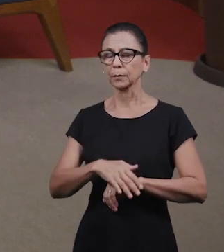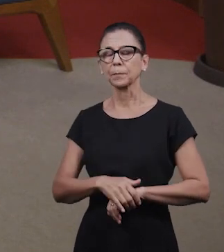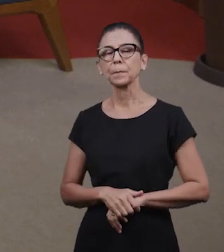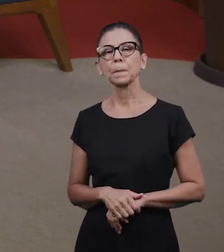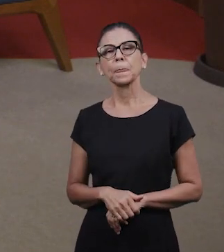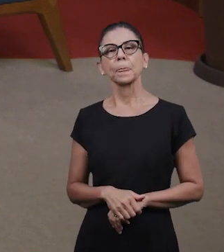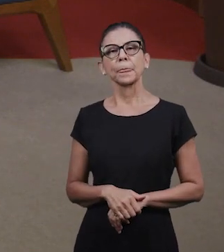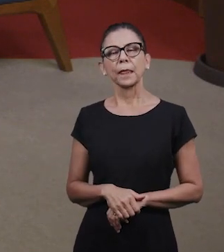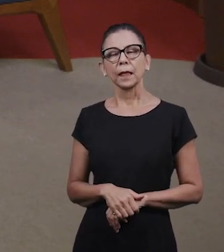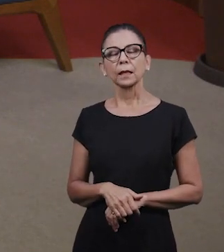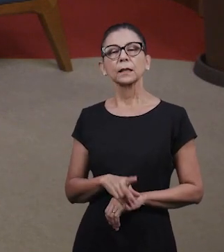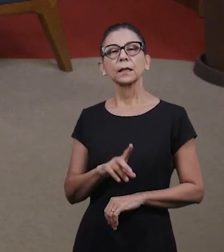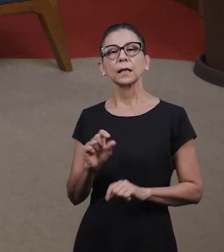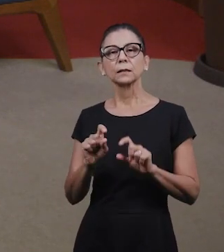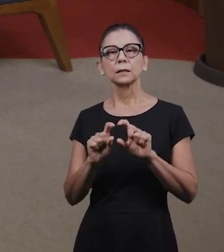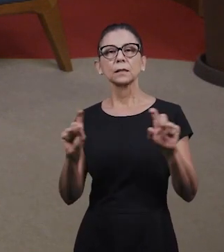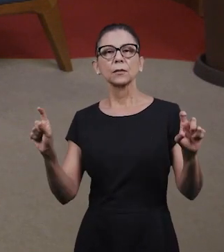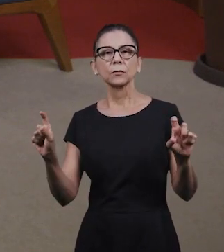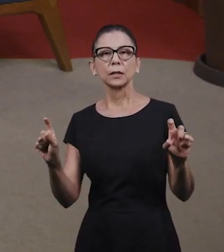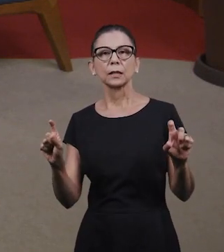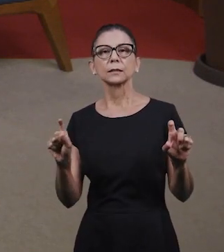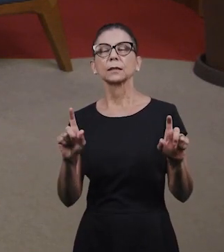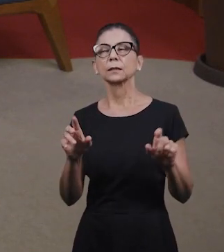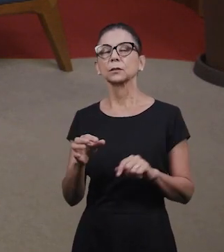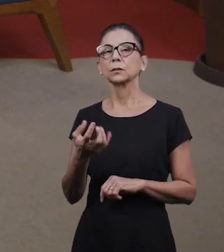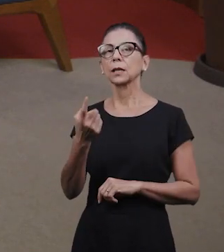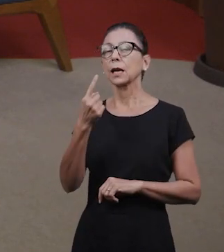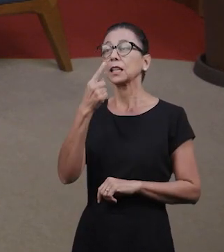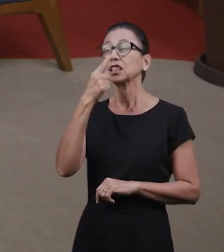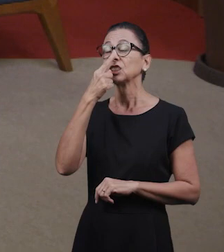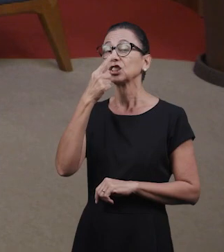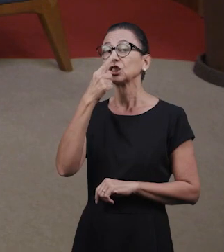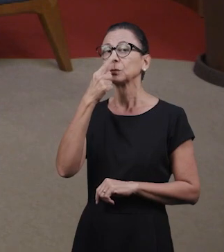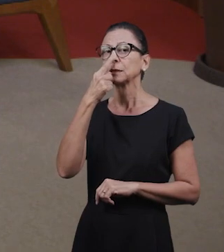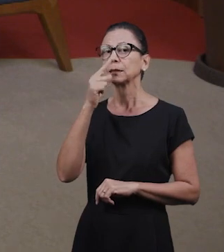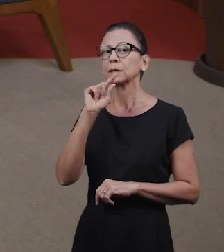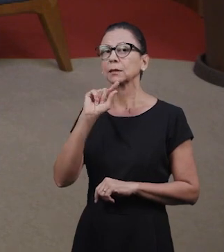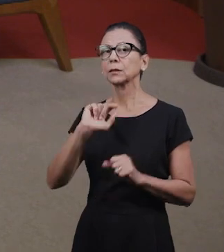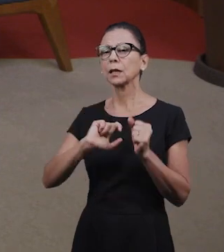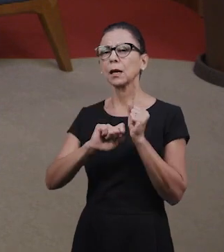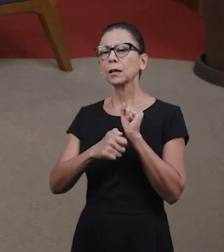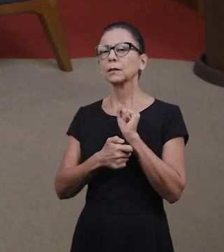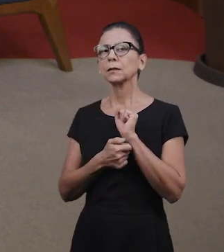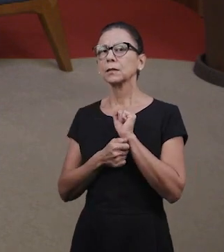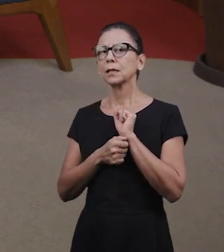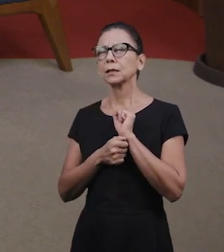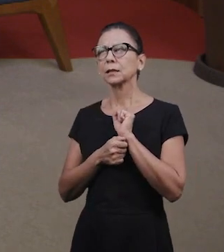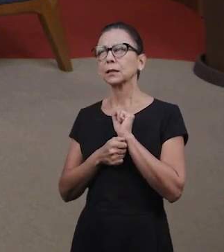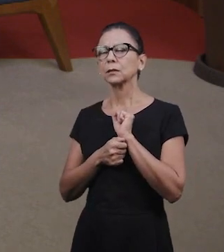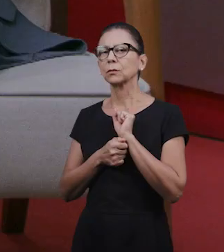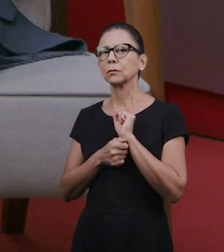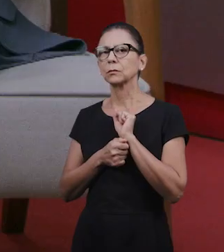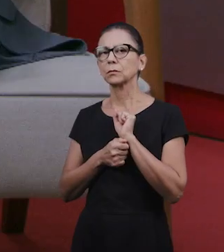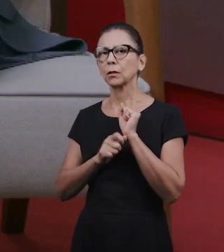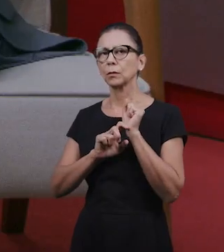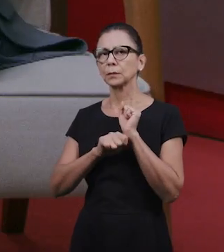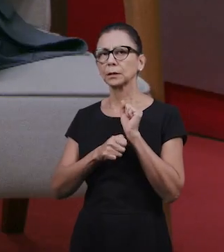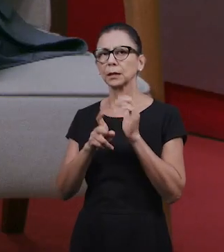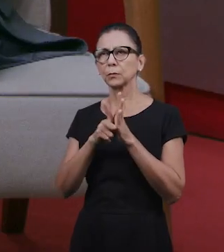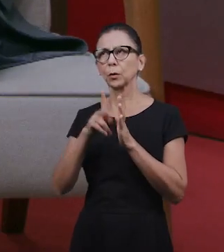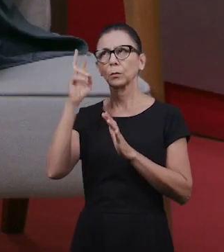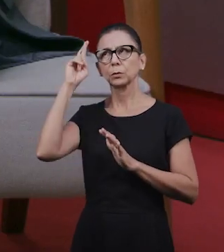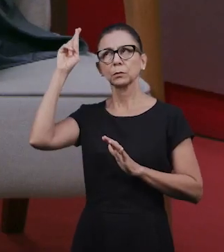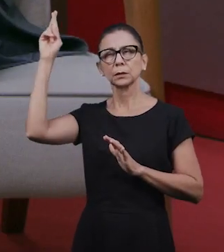Sylvana. Elle a dit l'intimité, elle a parlé de l'intimité. L'intimité, c'est un secret que le Seigneur donne